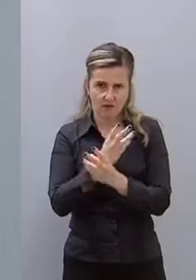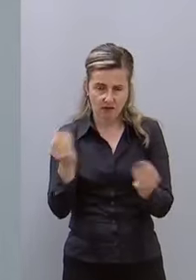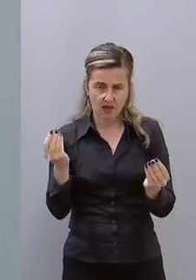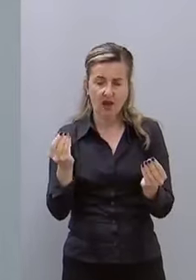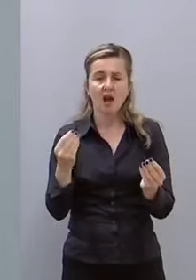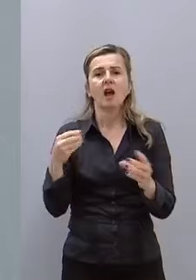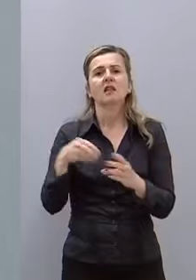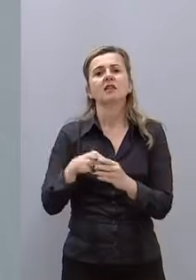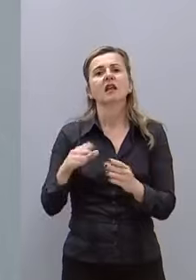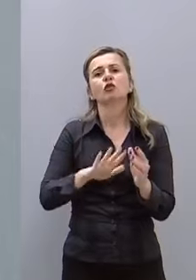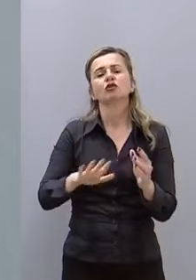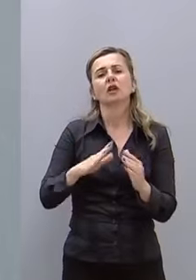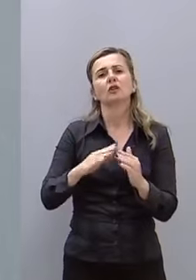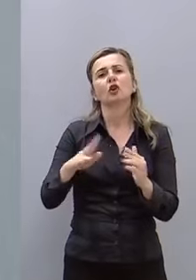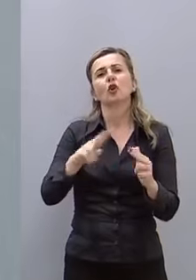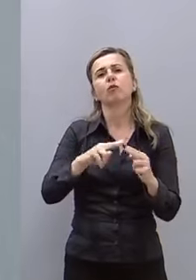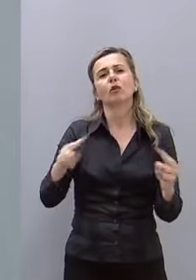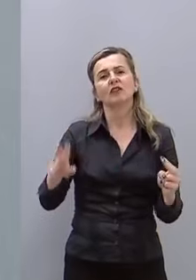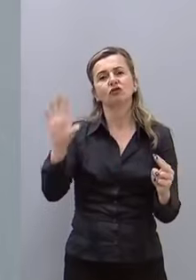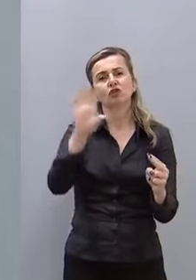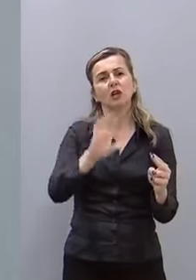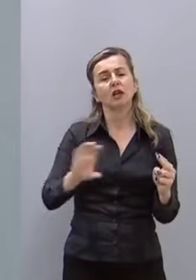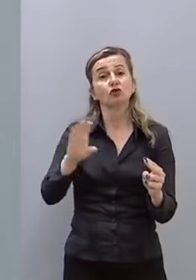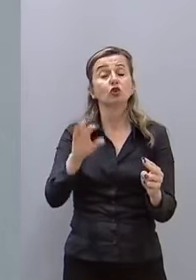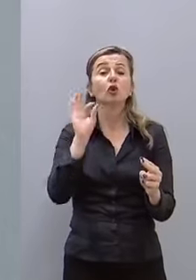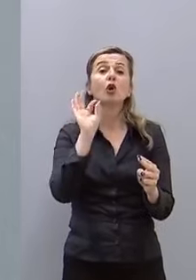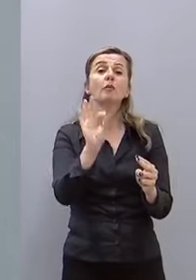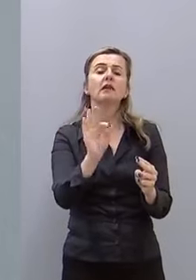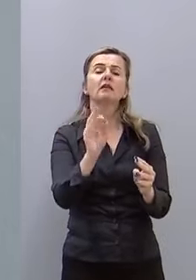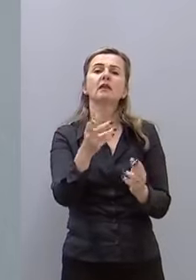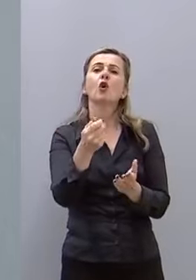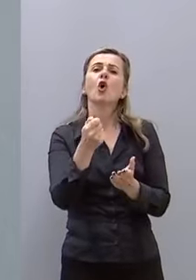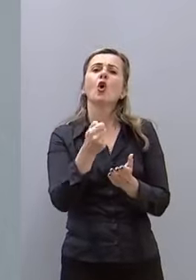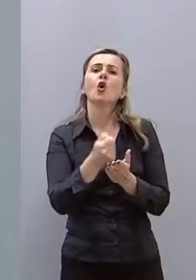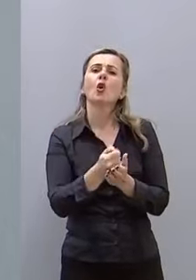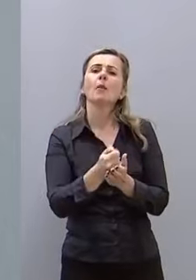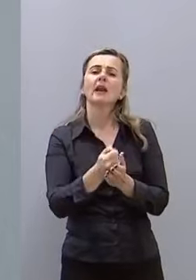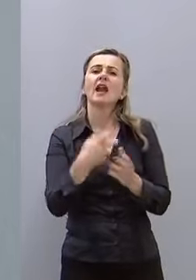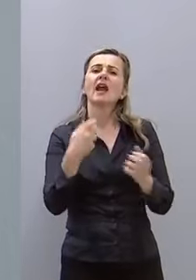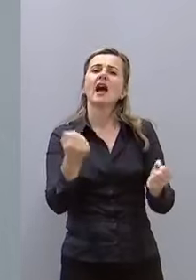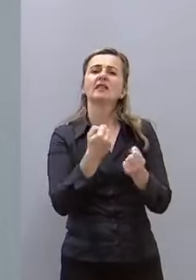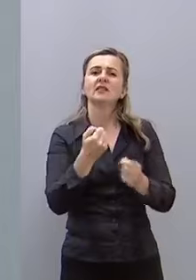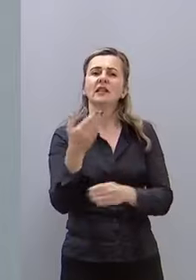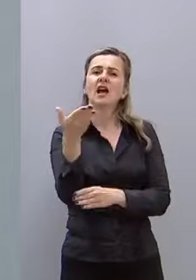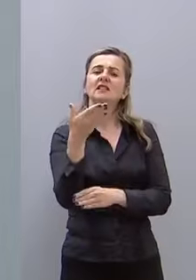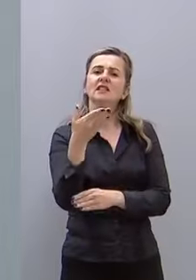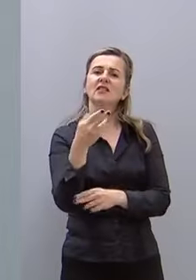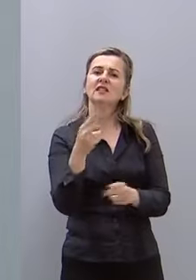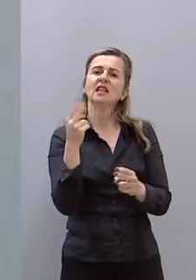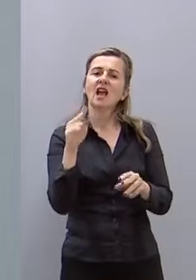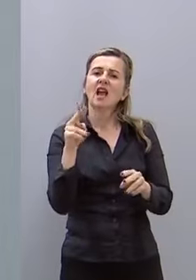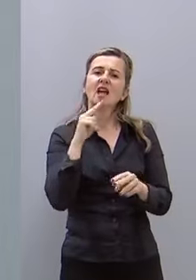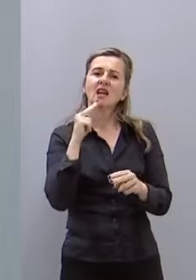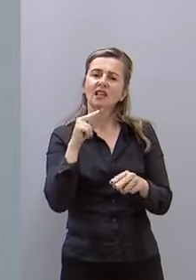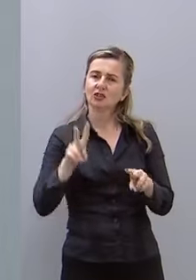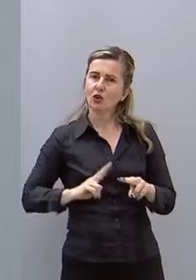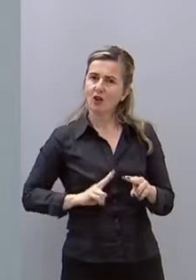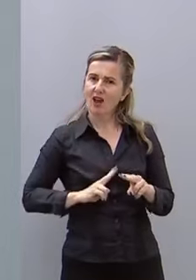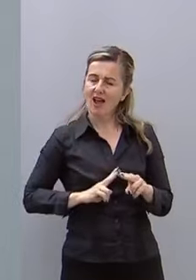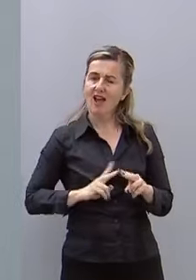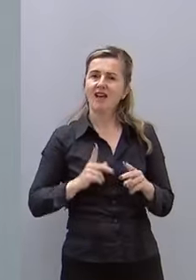territorio provinciale e regionale quelli finalizzati ad approvvigionarsi presso attività di servizi di ristorazione svolta in modalità